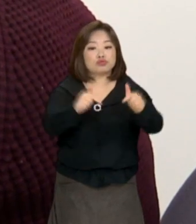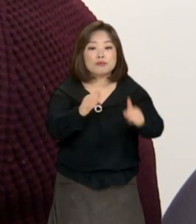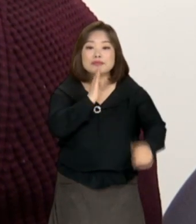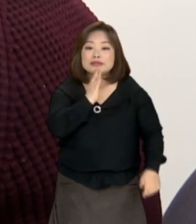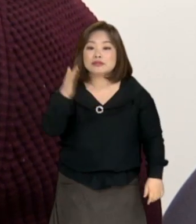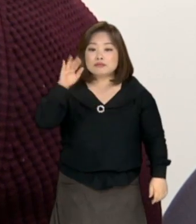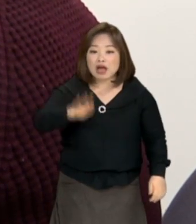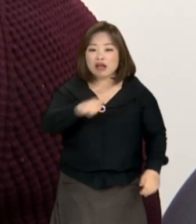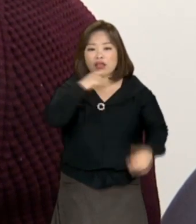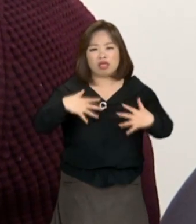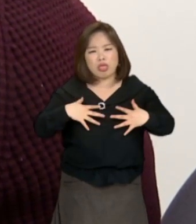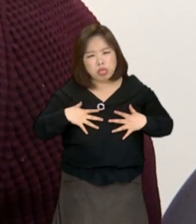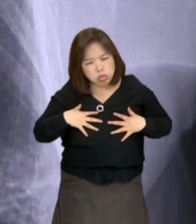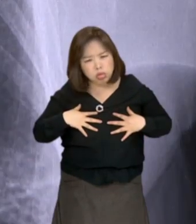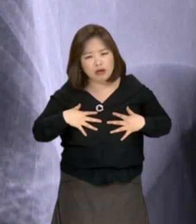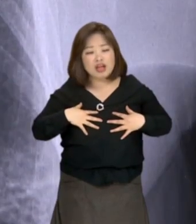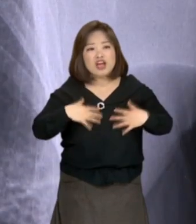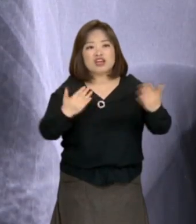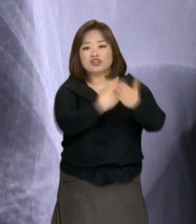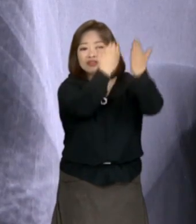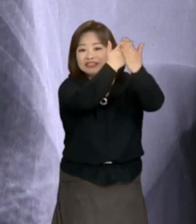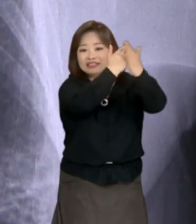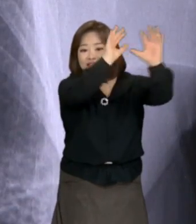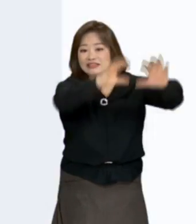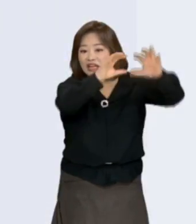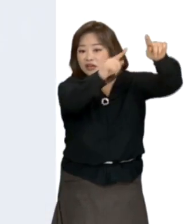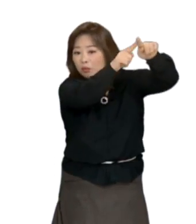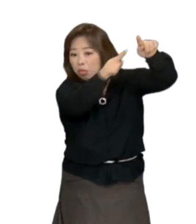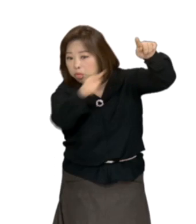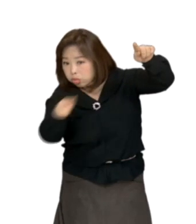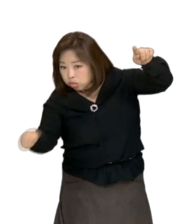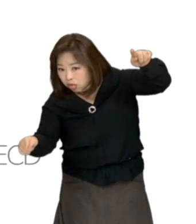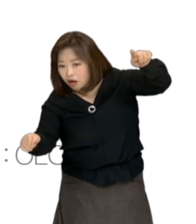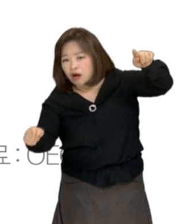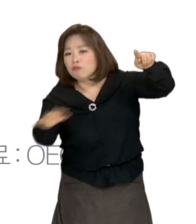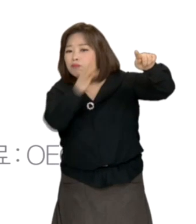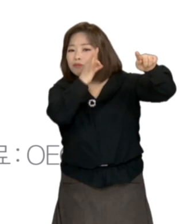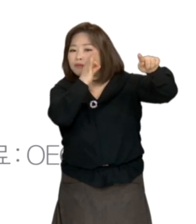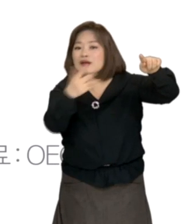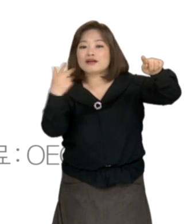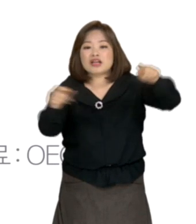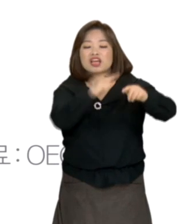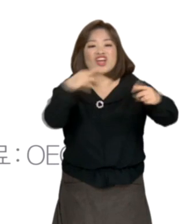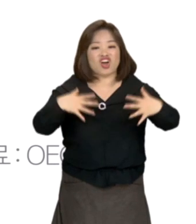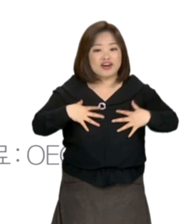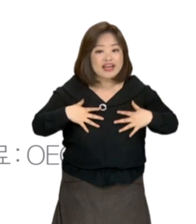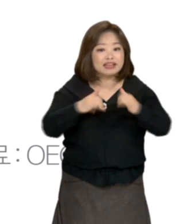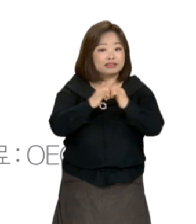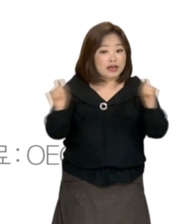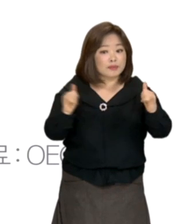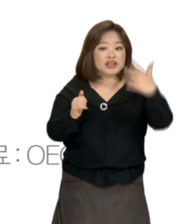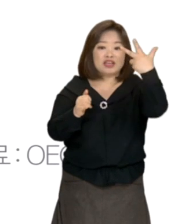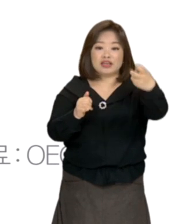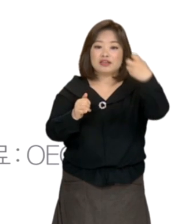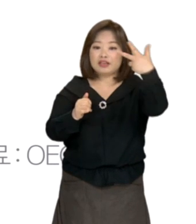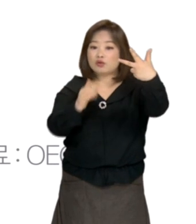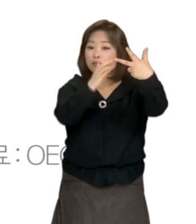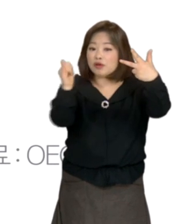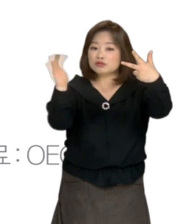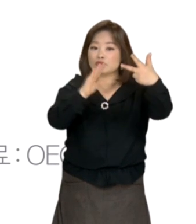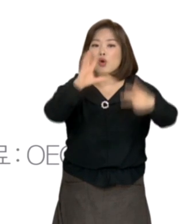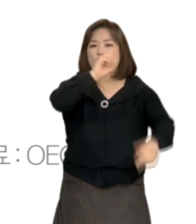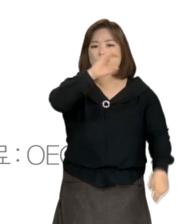여전히 결핵 후진국 오명을 벗기엔 턱없이 부족합니다. 인구 10만 명당 결핵 환자가 77명으로 OECD